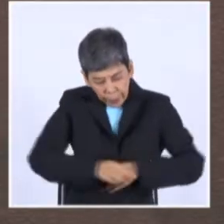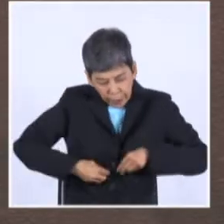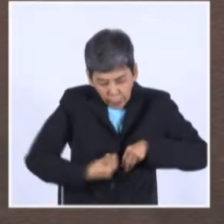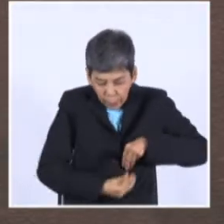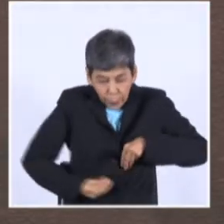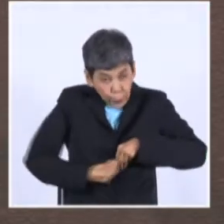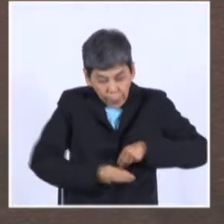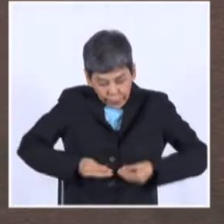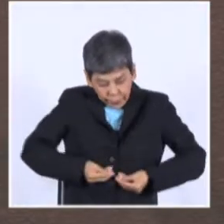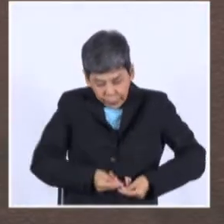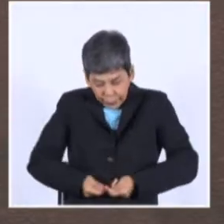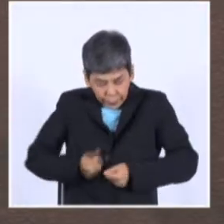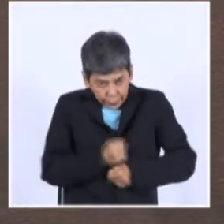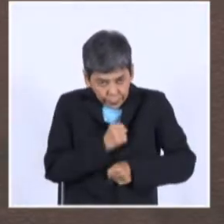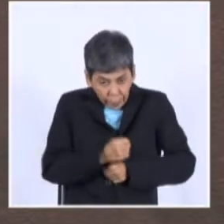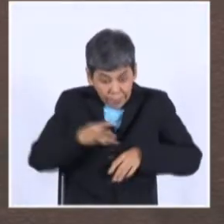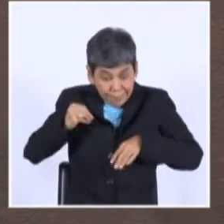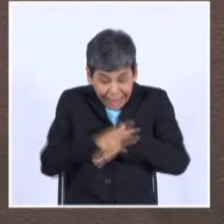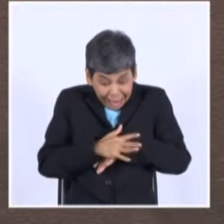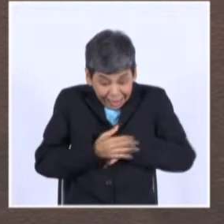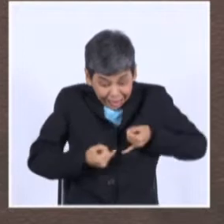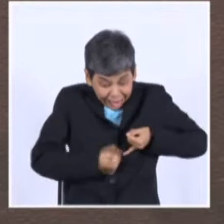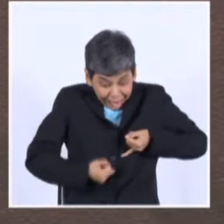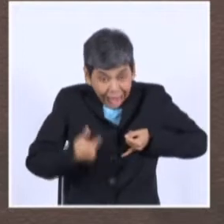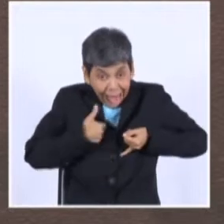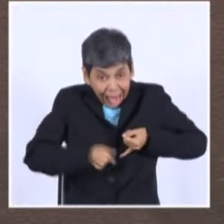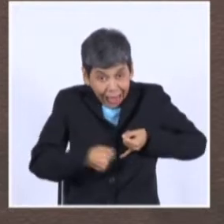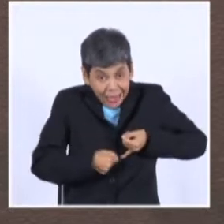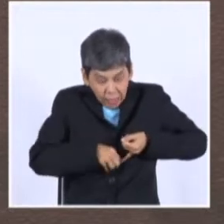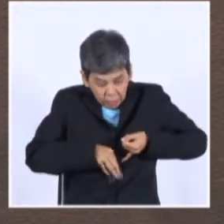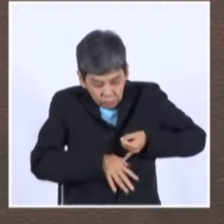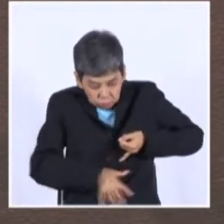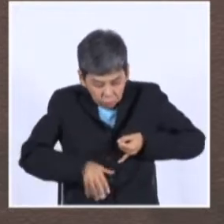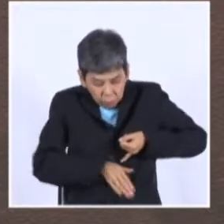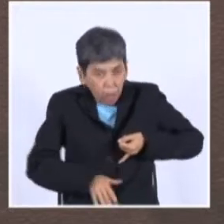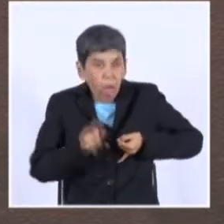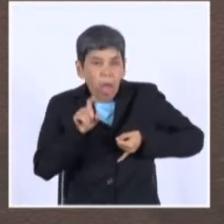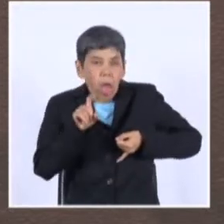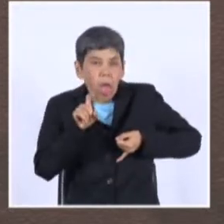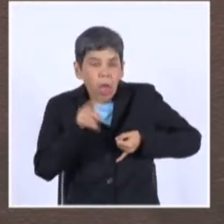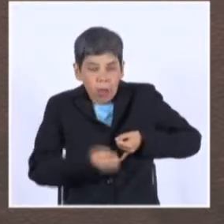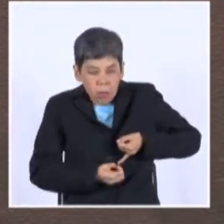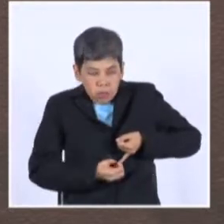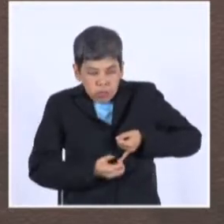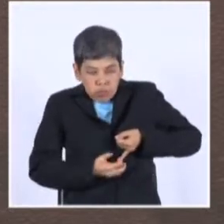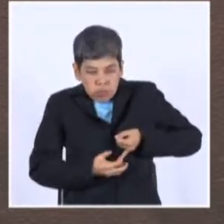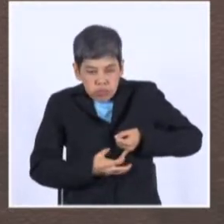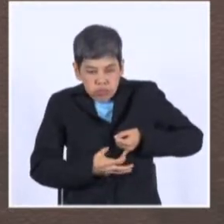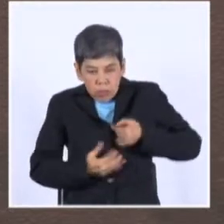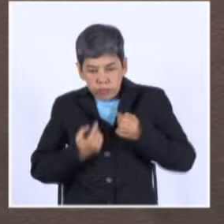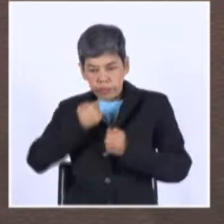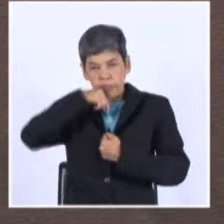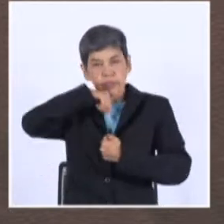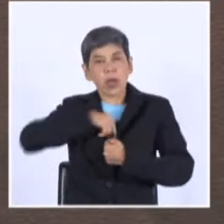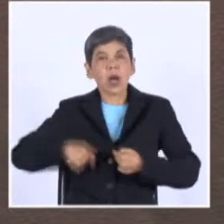พื่อย่อยอาหารแต่พอมีมะเร็งที่ท่อน้ำดีทำให้น้ำดีไหลลงไปลำไส้เล็กไม่ได้จึงเกิดอาการไหลย้อนกลับไป